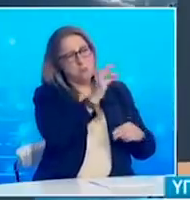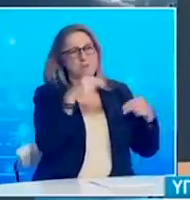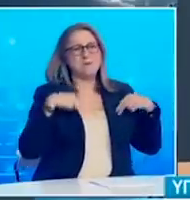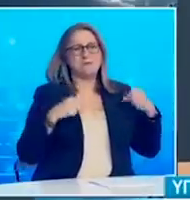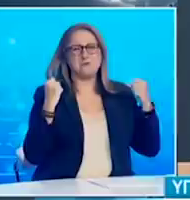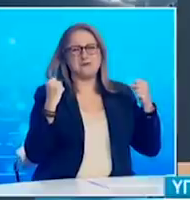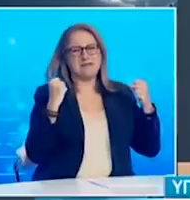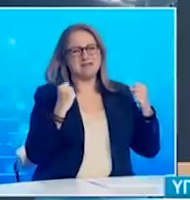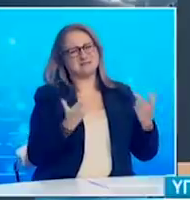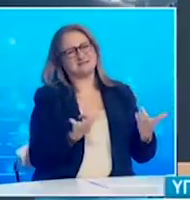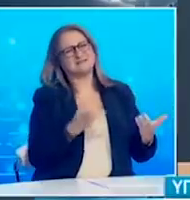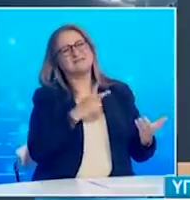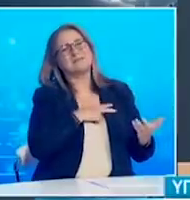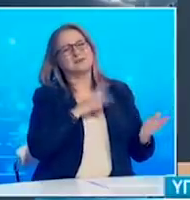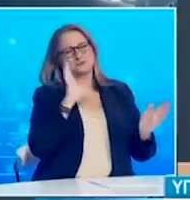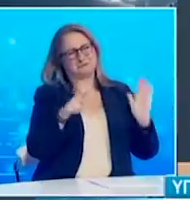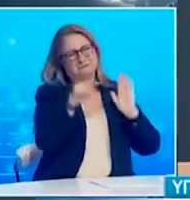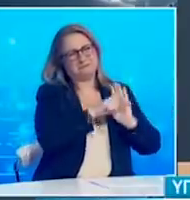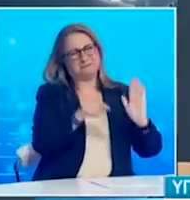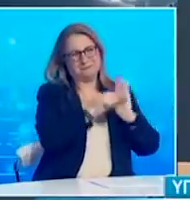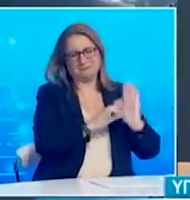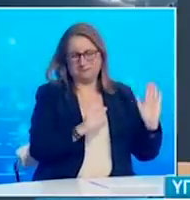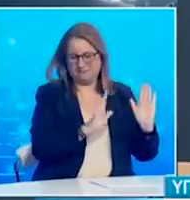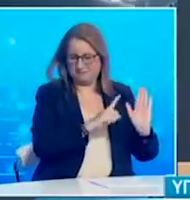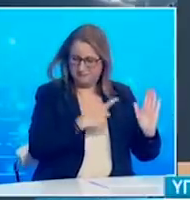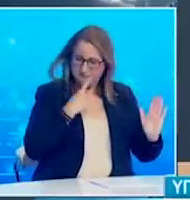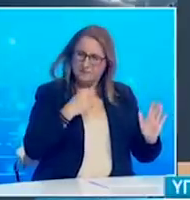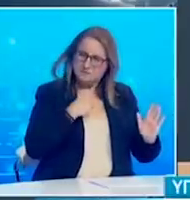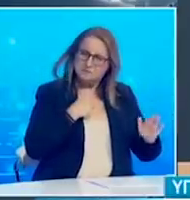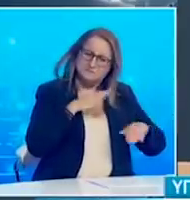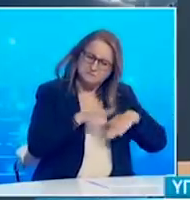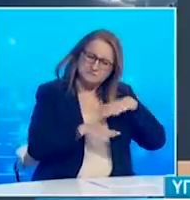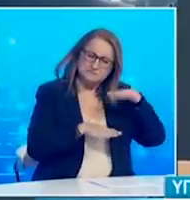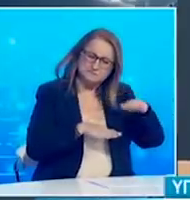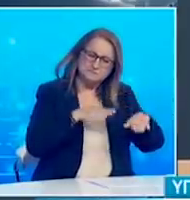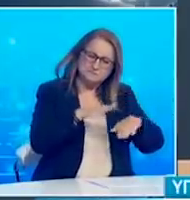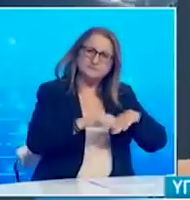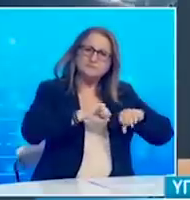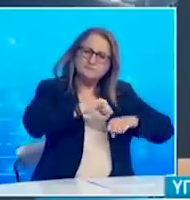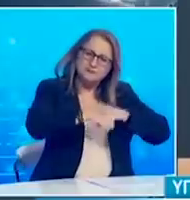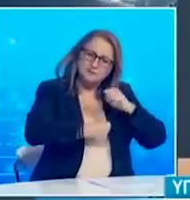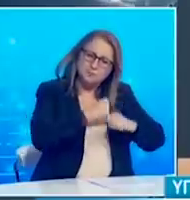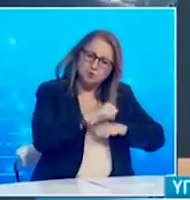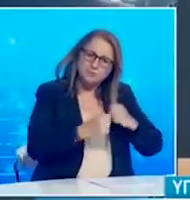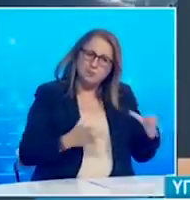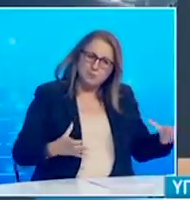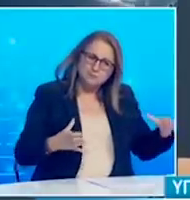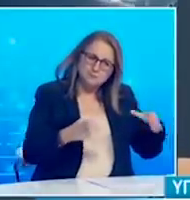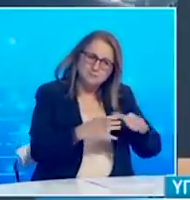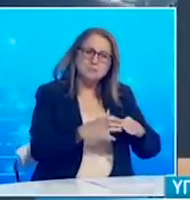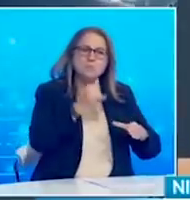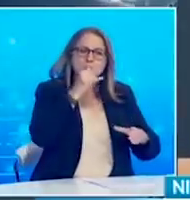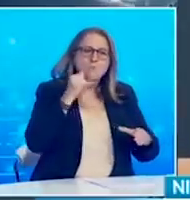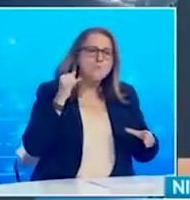επιστημονική κοινότητα. Και αν μη τι άλλο, βήμα-βήμα προσπαθούμε να χτίσουμε ένα μηχανισμό μόνιμο που αφορά στην πολιτική